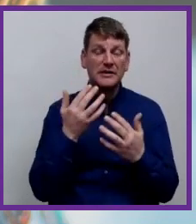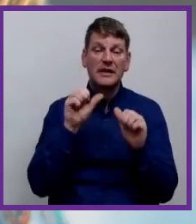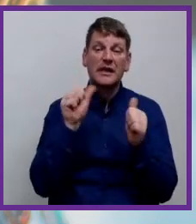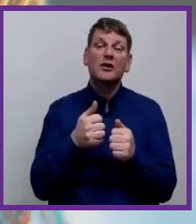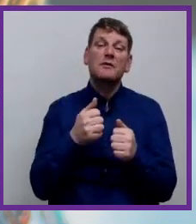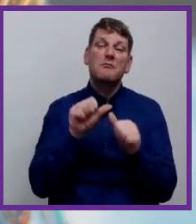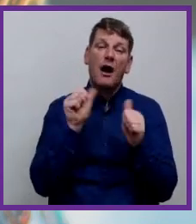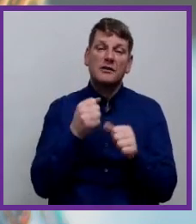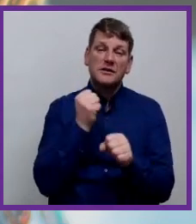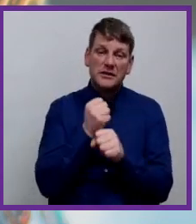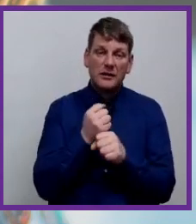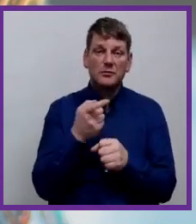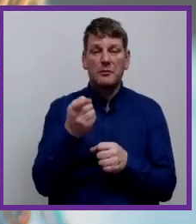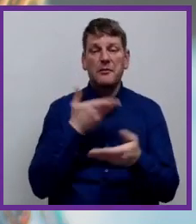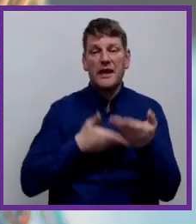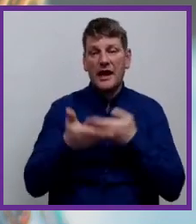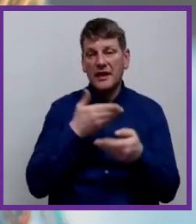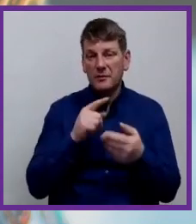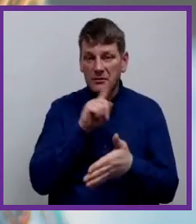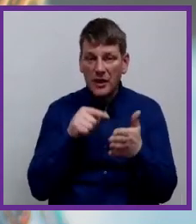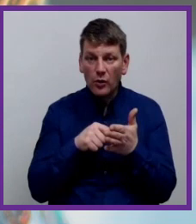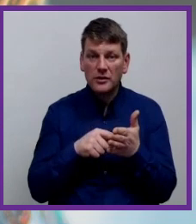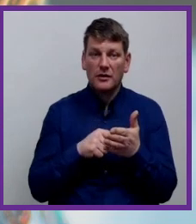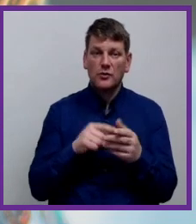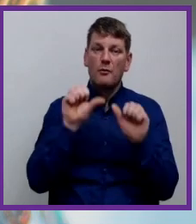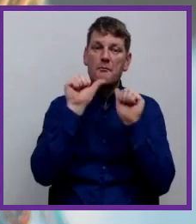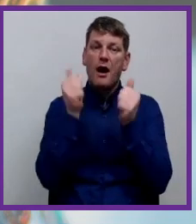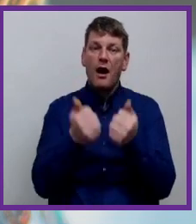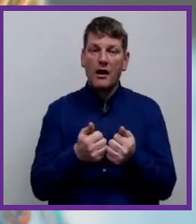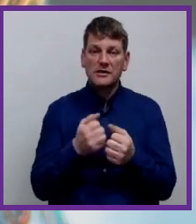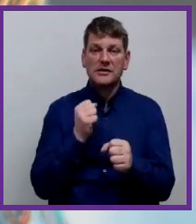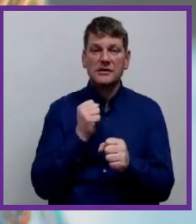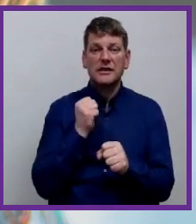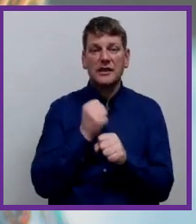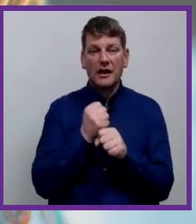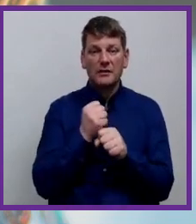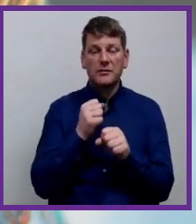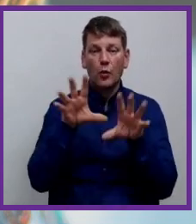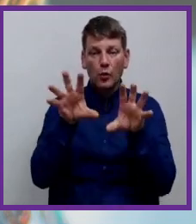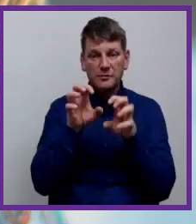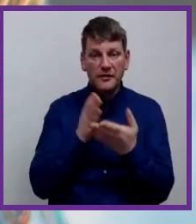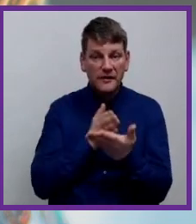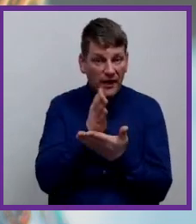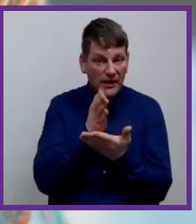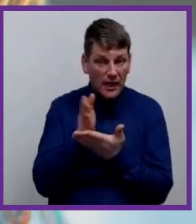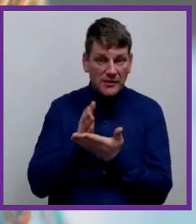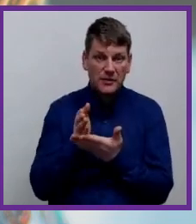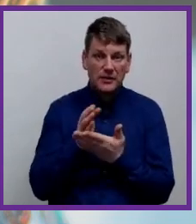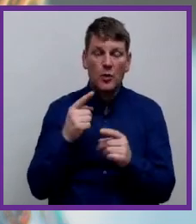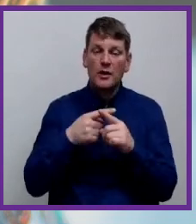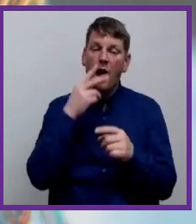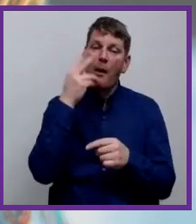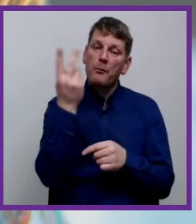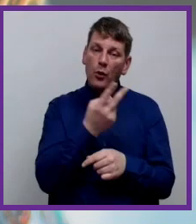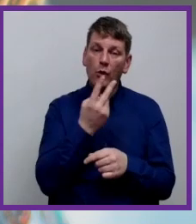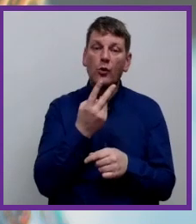skatītāju miedarbības jautājumus un mākslas darba uztveres aspektus un aplūkošu to